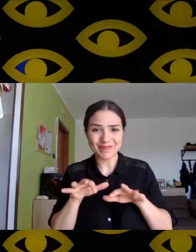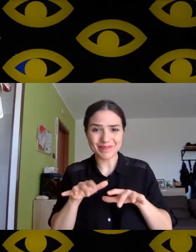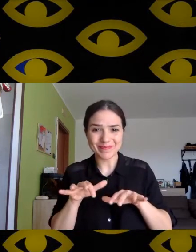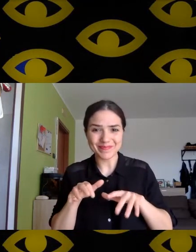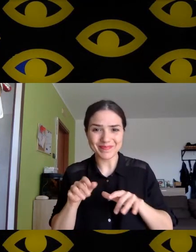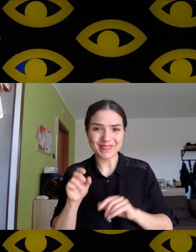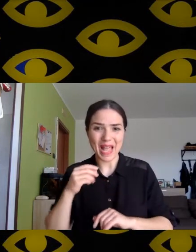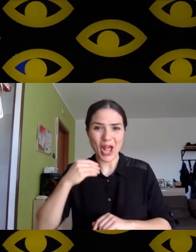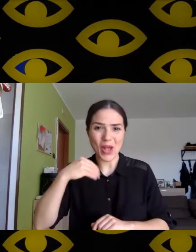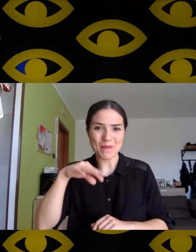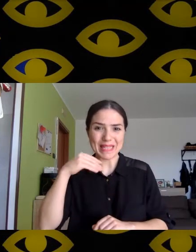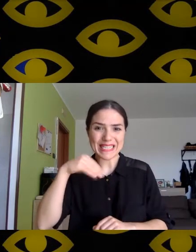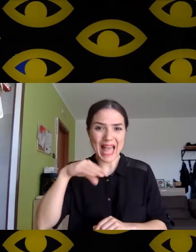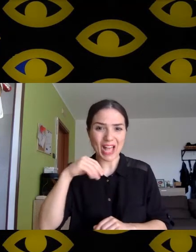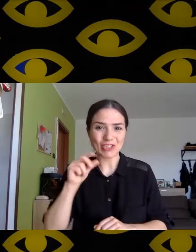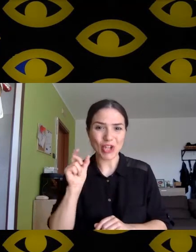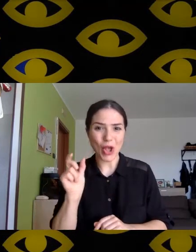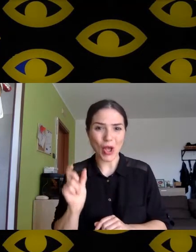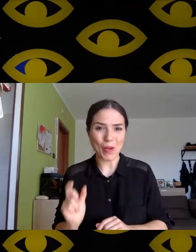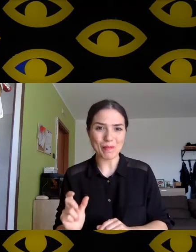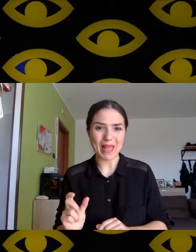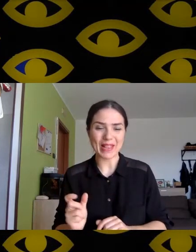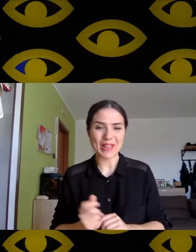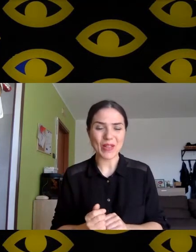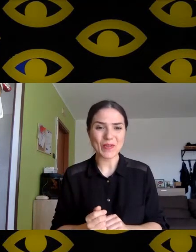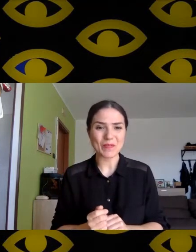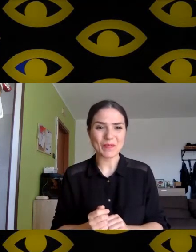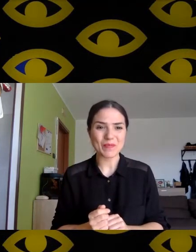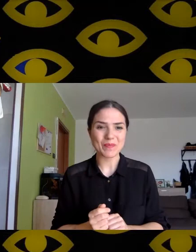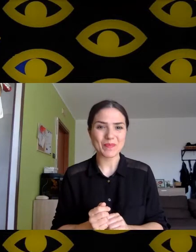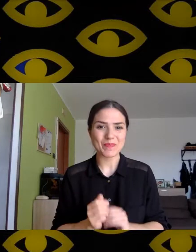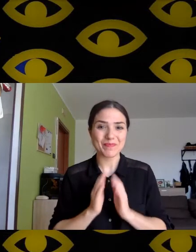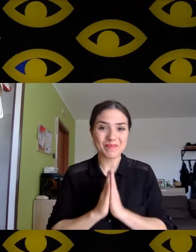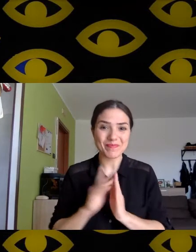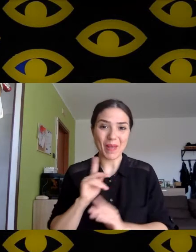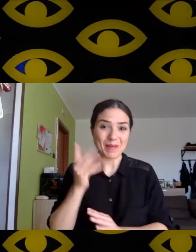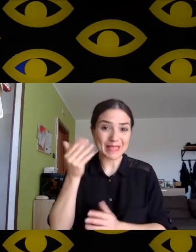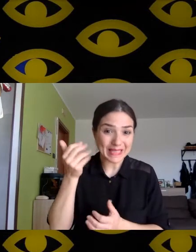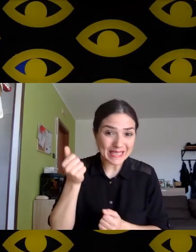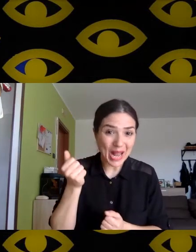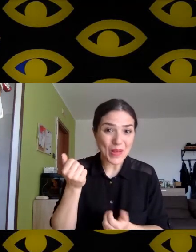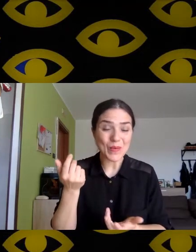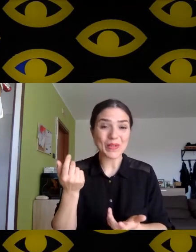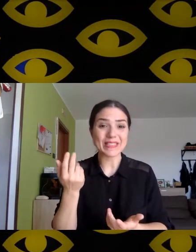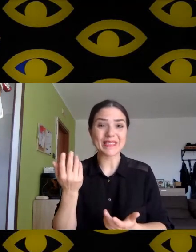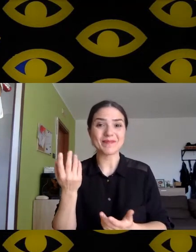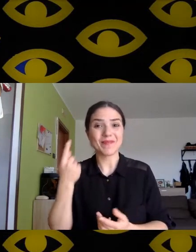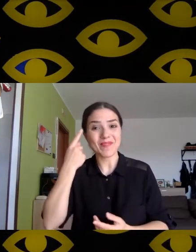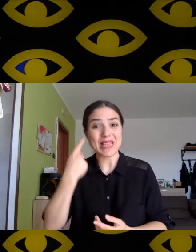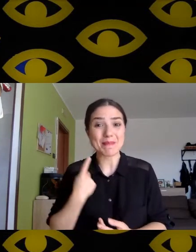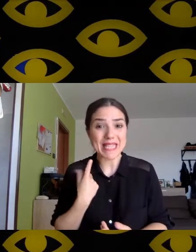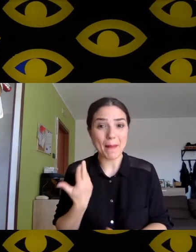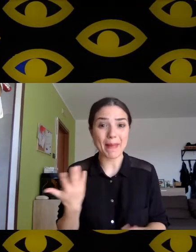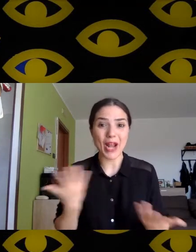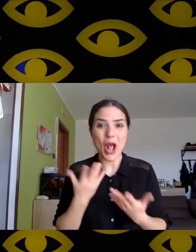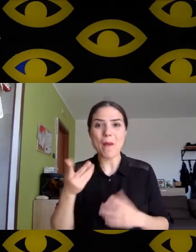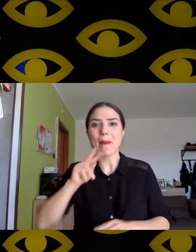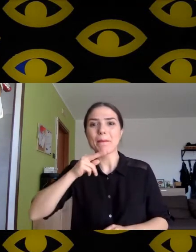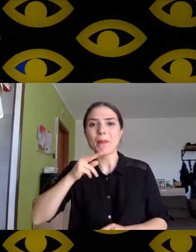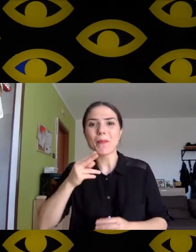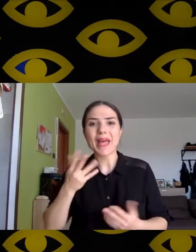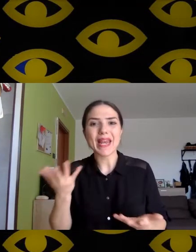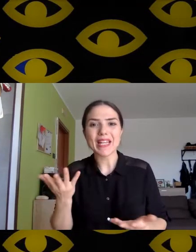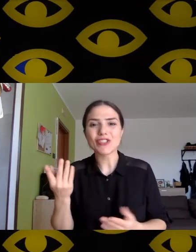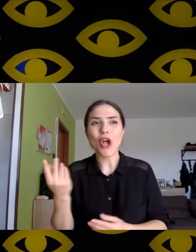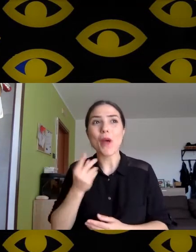parole e mi arrivassero come dei saluti. Fatemi sapere come sono i vostri pomeriggi, che tempo fa dalle